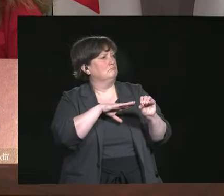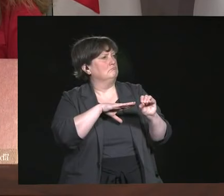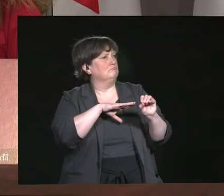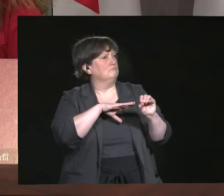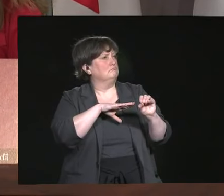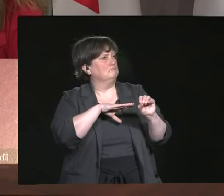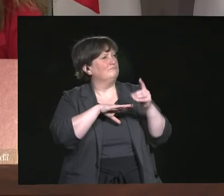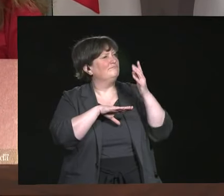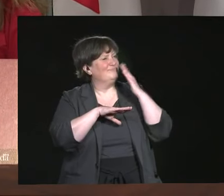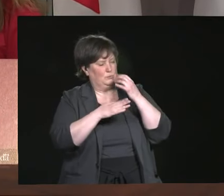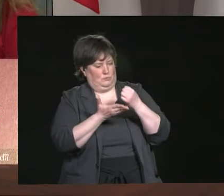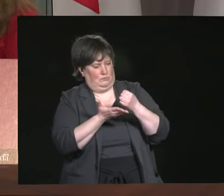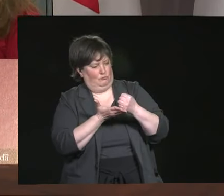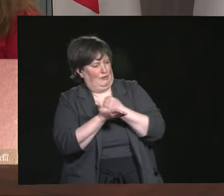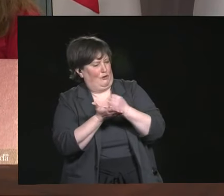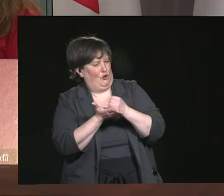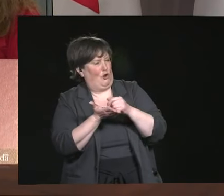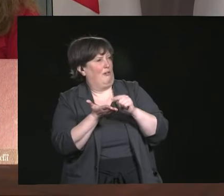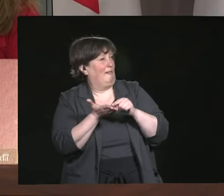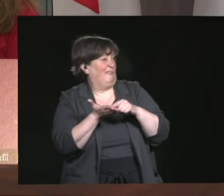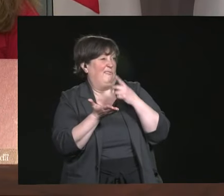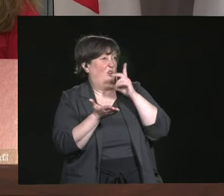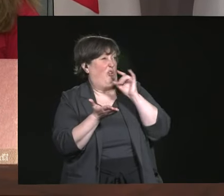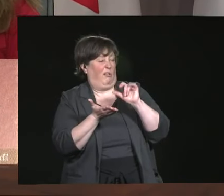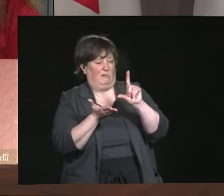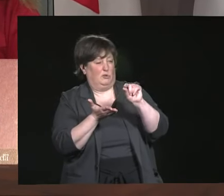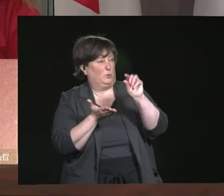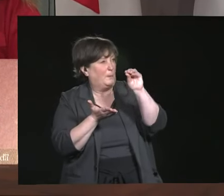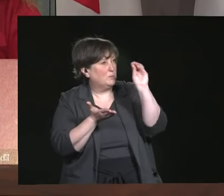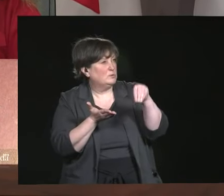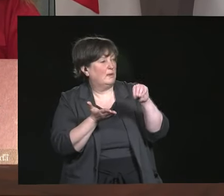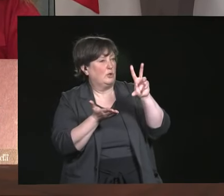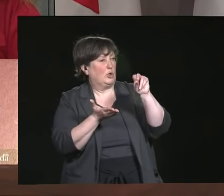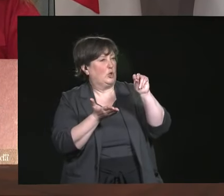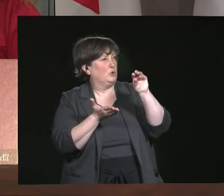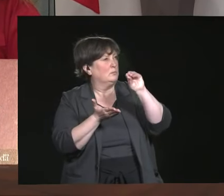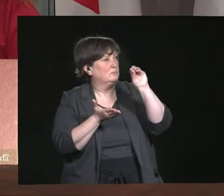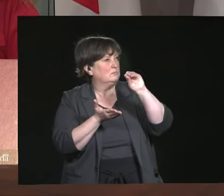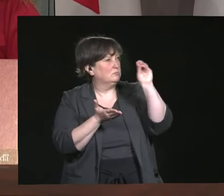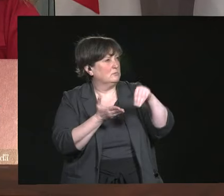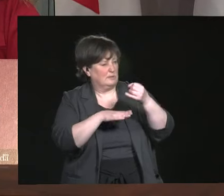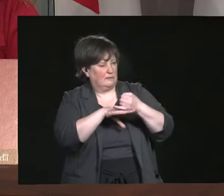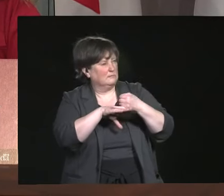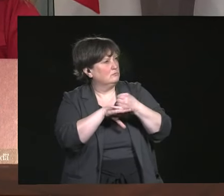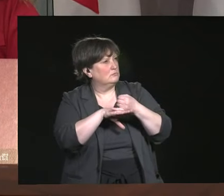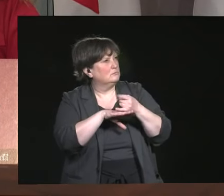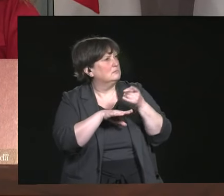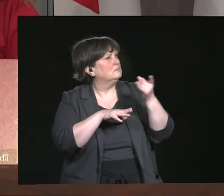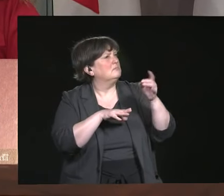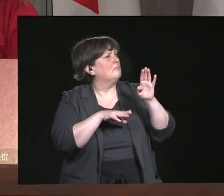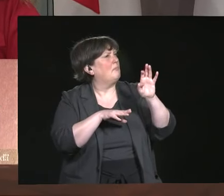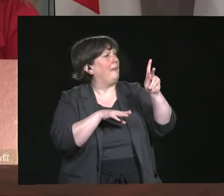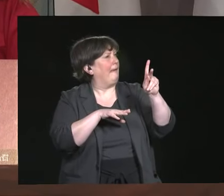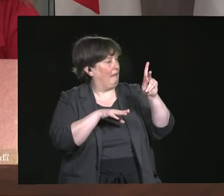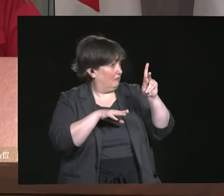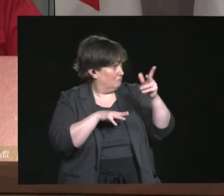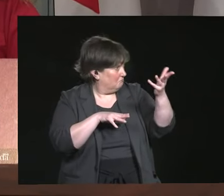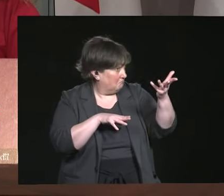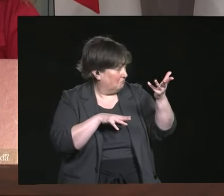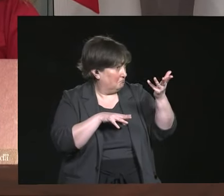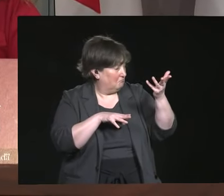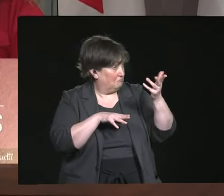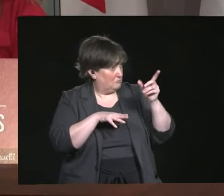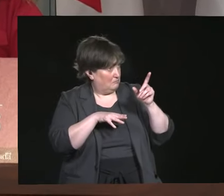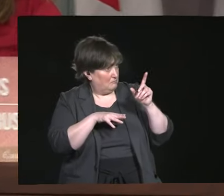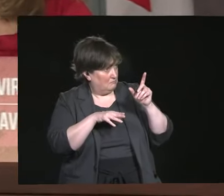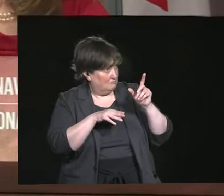vous aimeriez voir de la part de ces grandes banques-là par rapport à des taux pour éviter que les Canadiens s'endettent encore davantage? Bien, ce qu'on